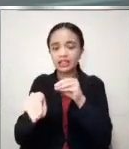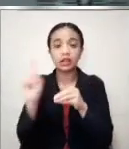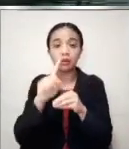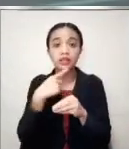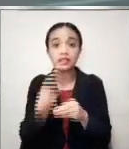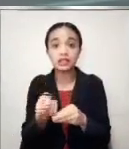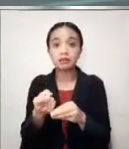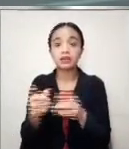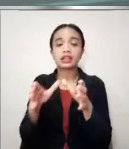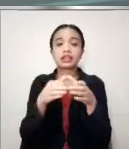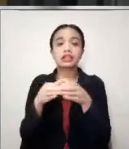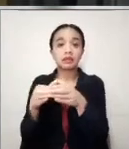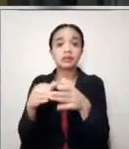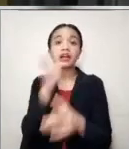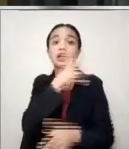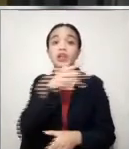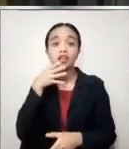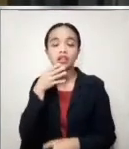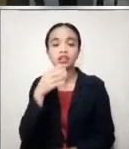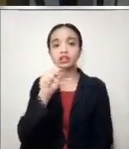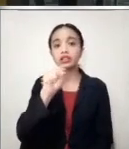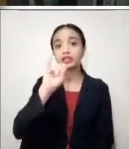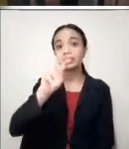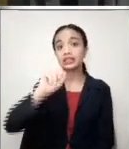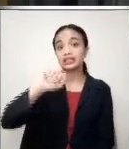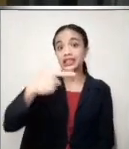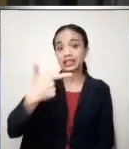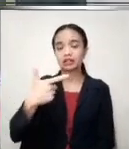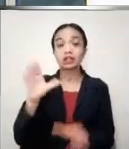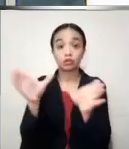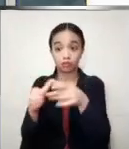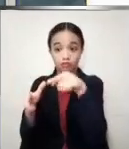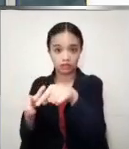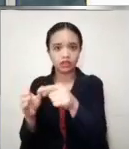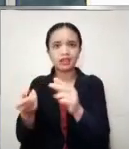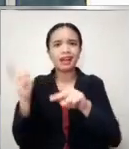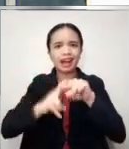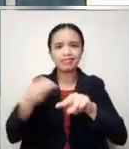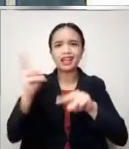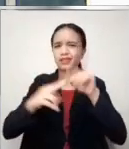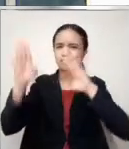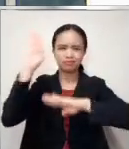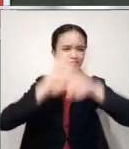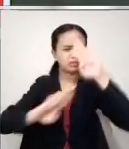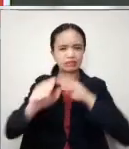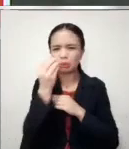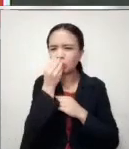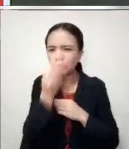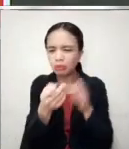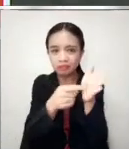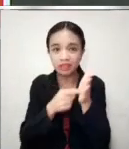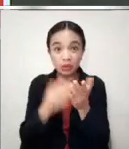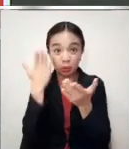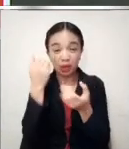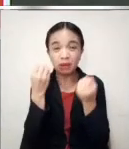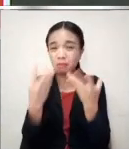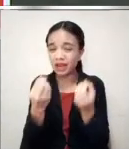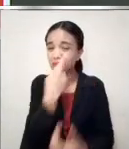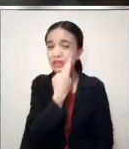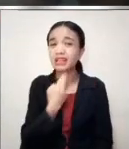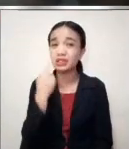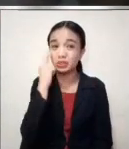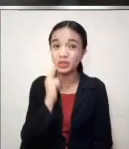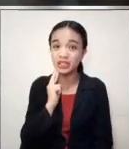ng agrikultura o SINAG, nakadagdag pa sa problema ang bumabang demand dahil marami sa mga restaurant na nakaraniwang namamakyaw na